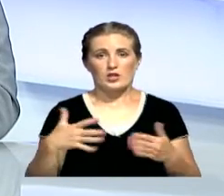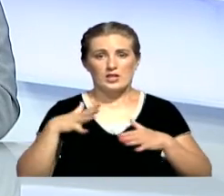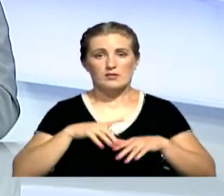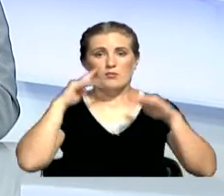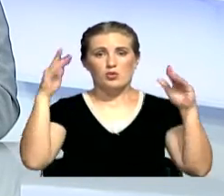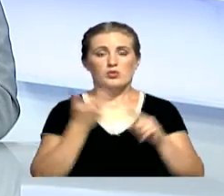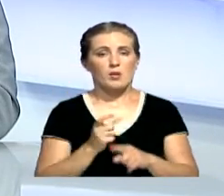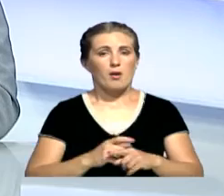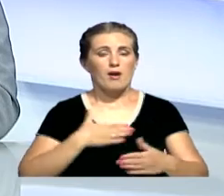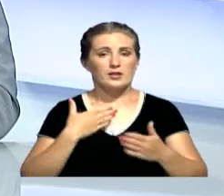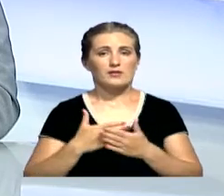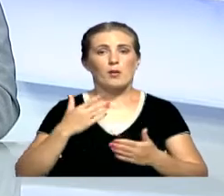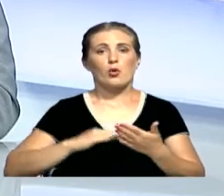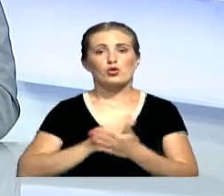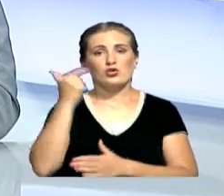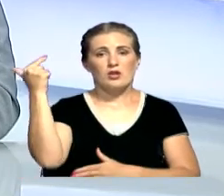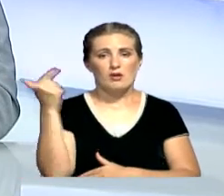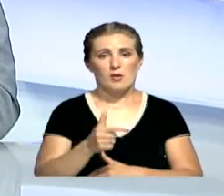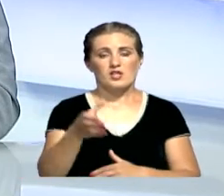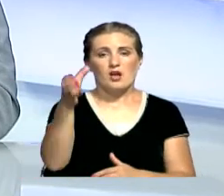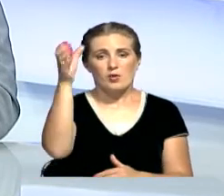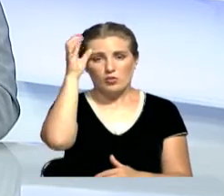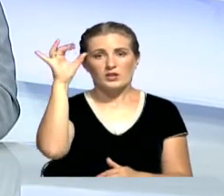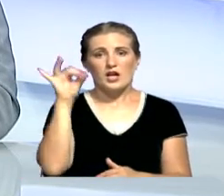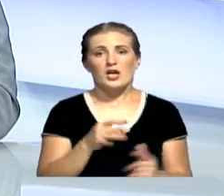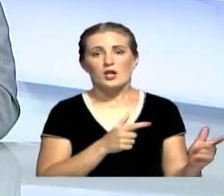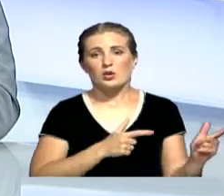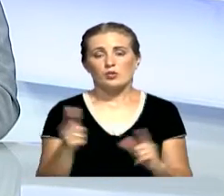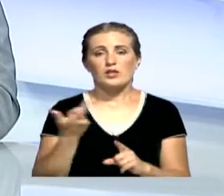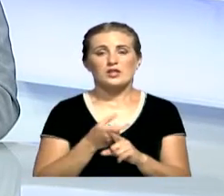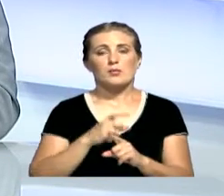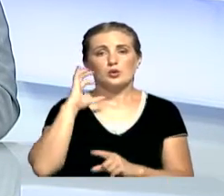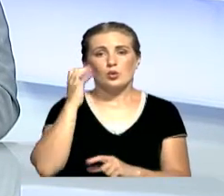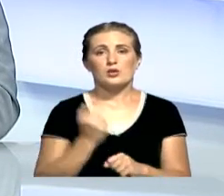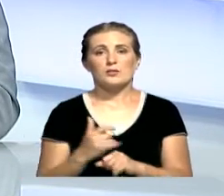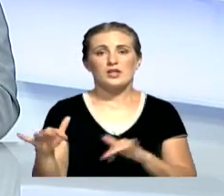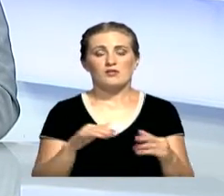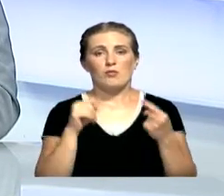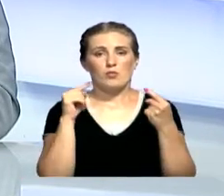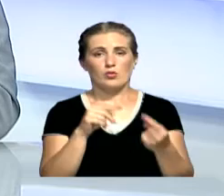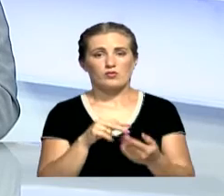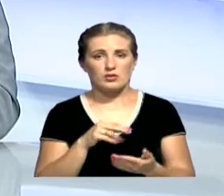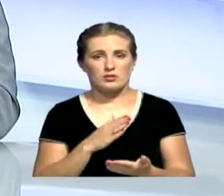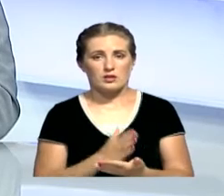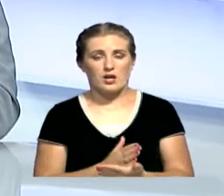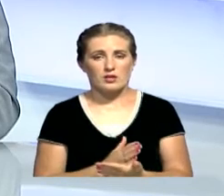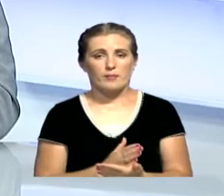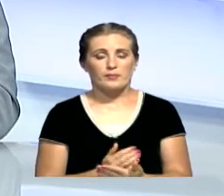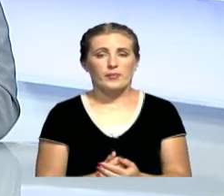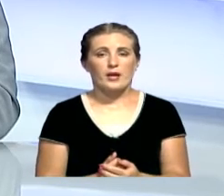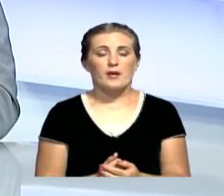политически грамотно образованная и готова к самым серьезным действием противостоянием вот